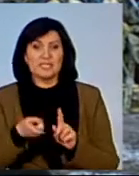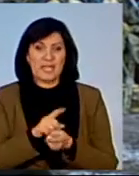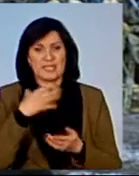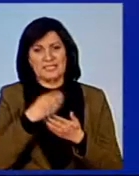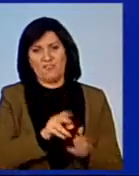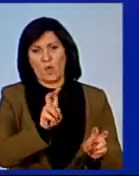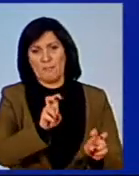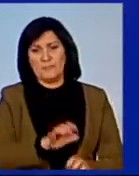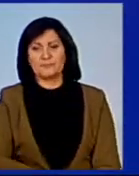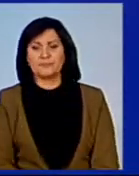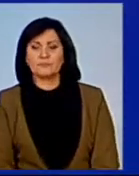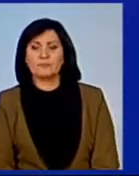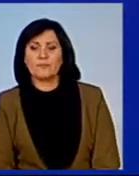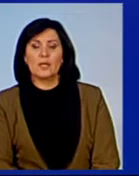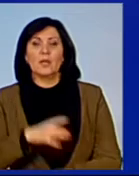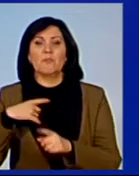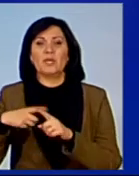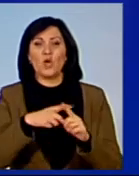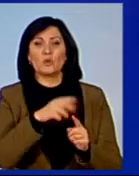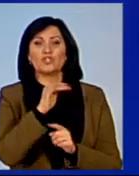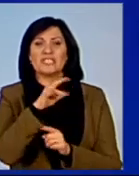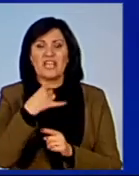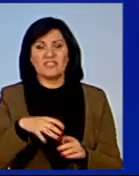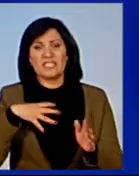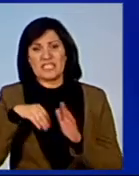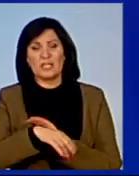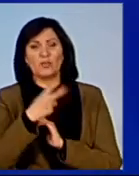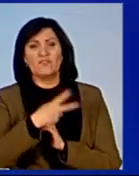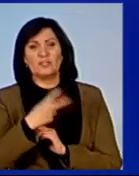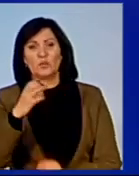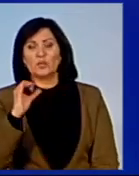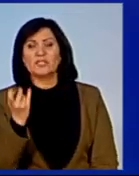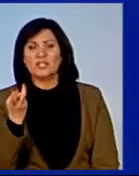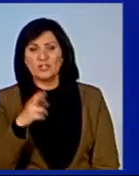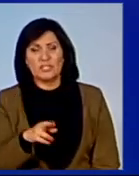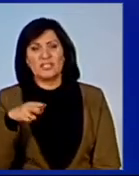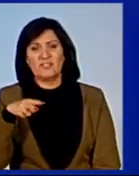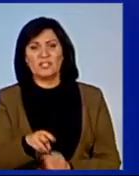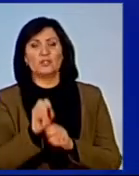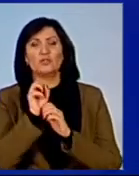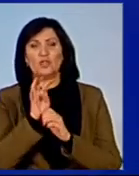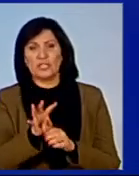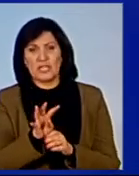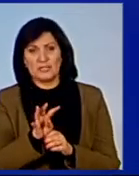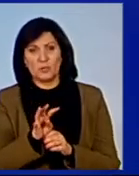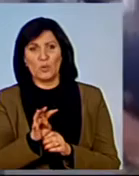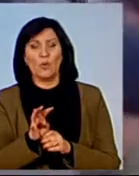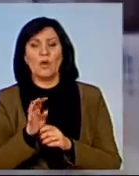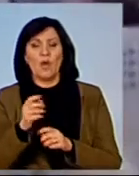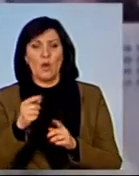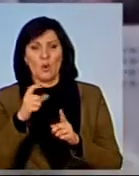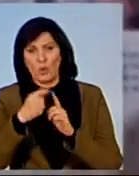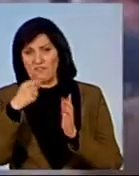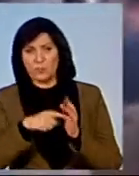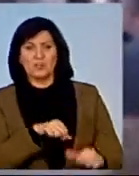книге. Білорус Михайло Жизневський загинув 22 січня 2014-го. Куля влучила йому в